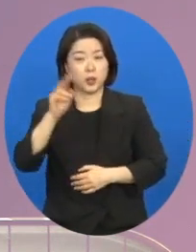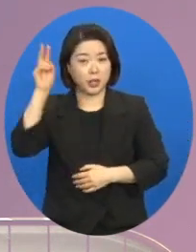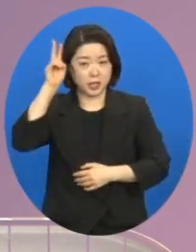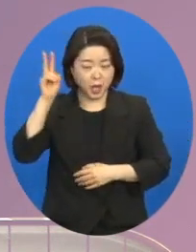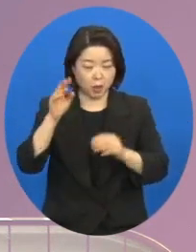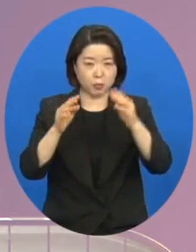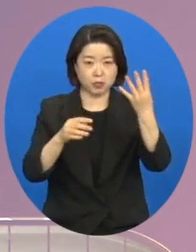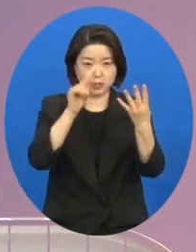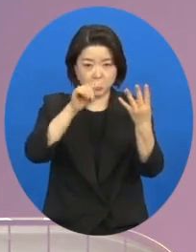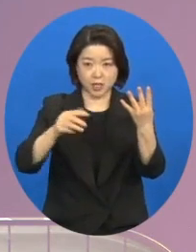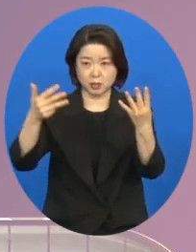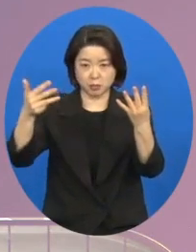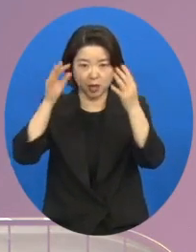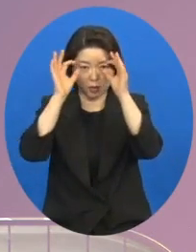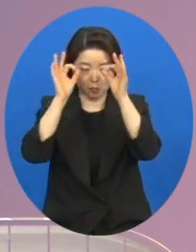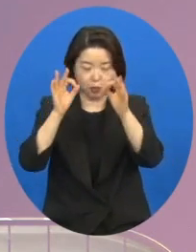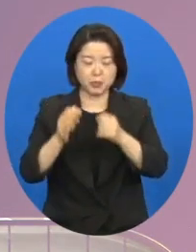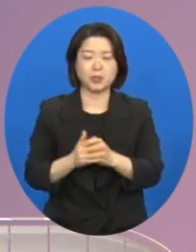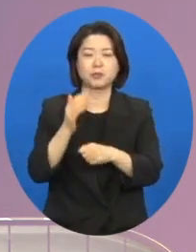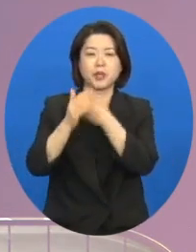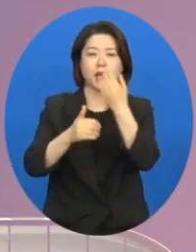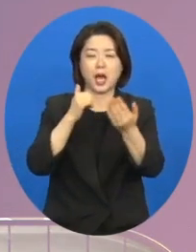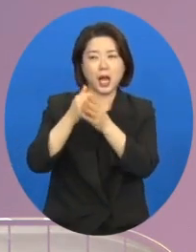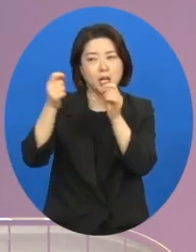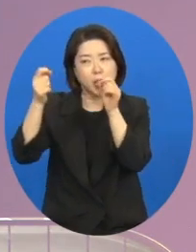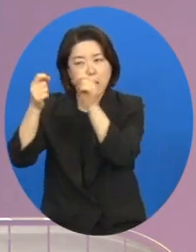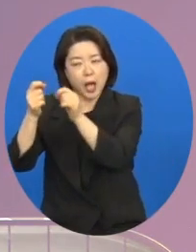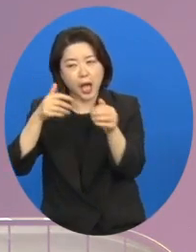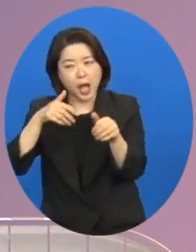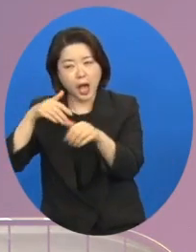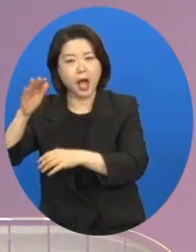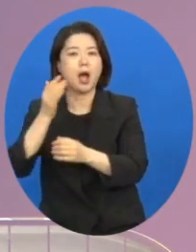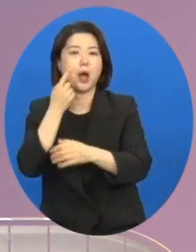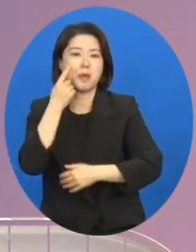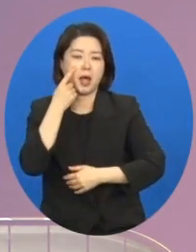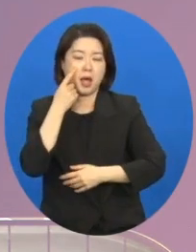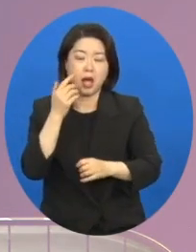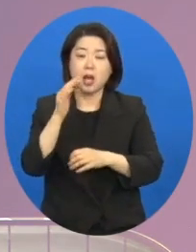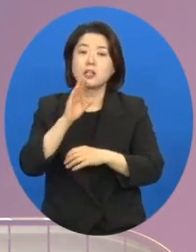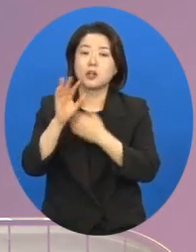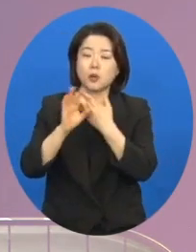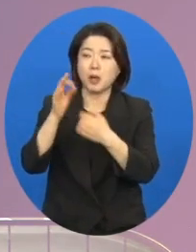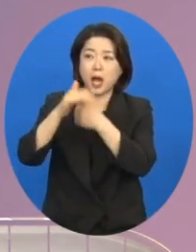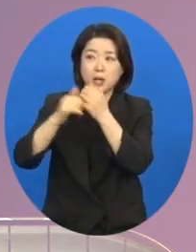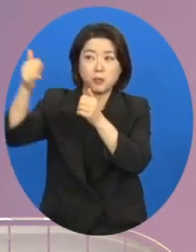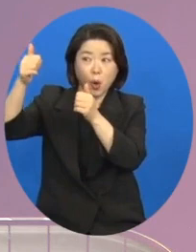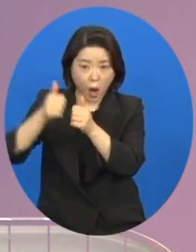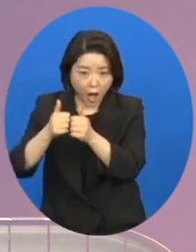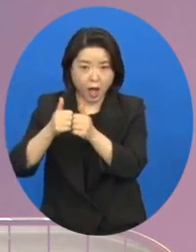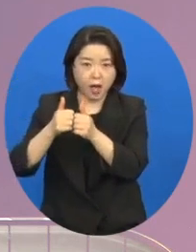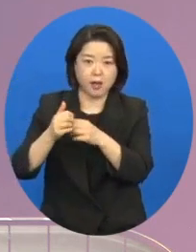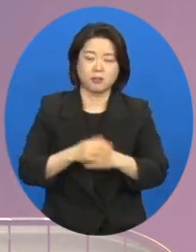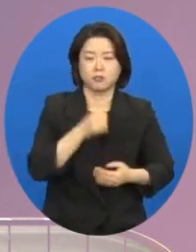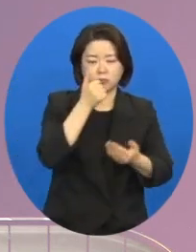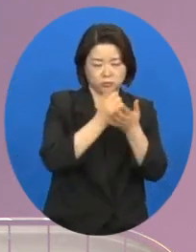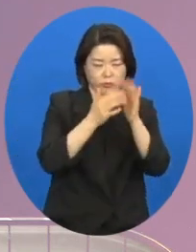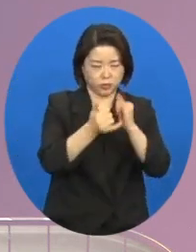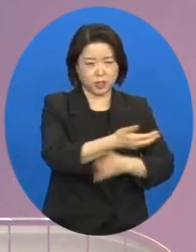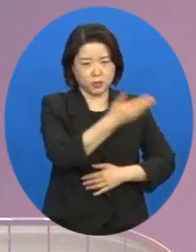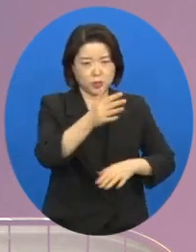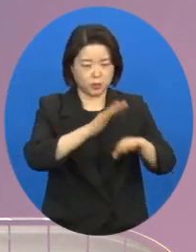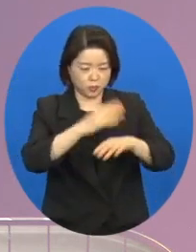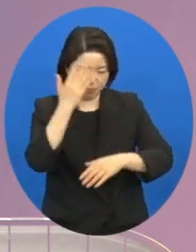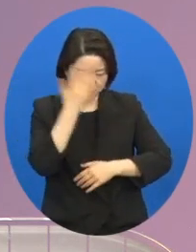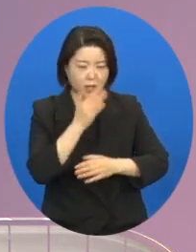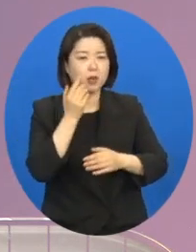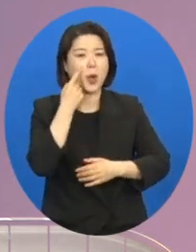8절에 보면 이런 말씀을 합니다. 하나님께로 가까이 가십시오. 그리하면 하나님께서 가까이 오실 것입니다. 죄인들이여 손을 깨끗이